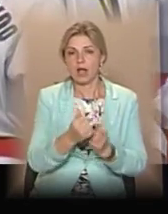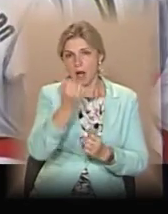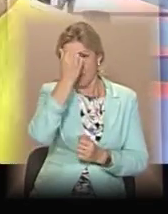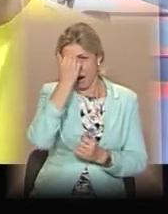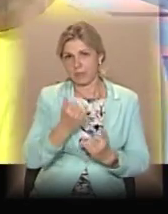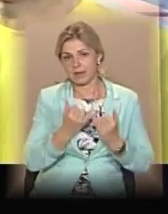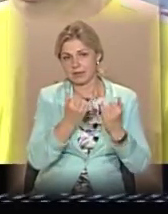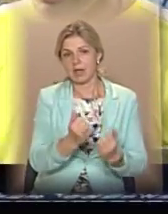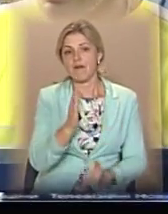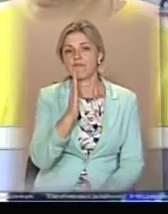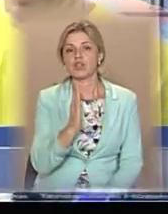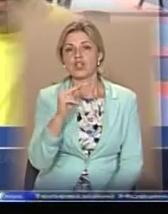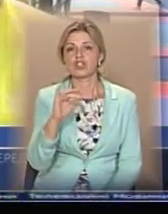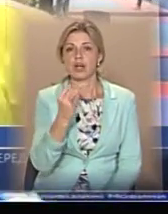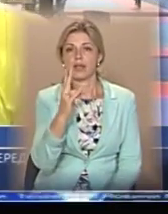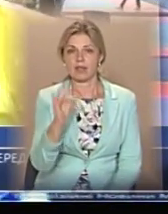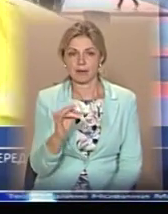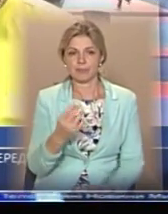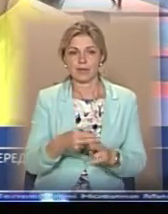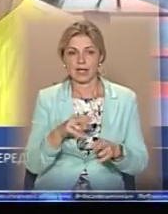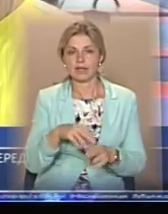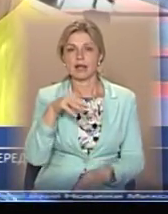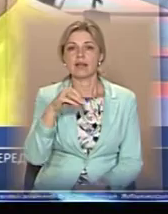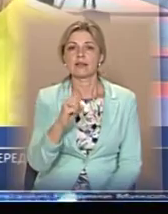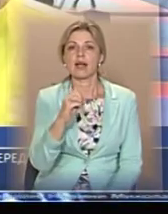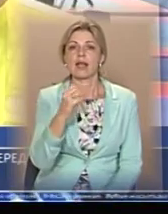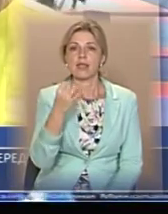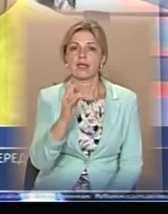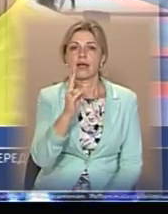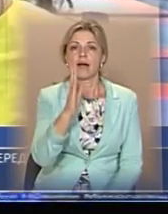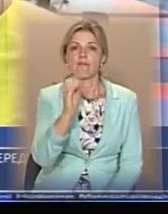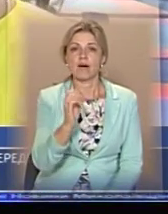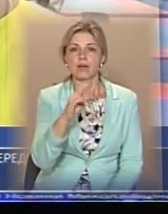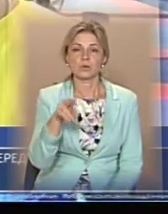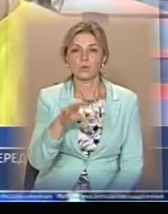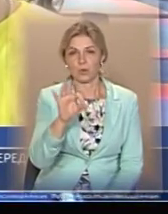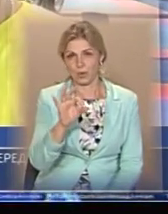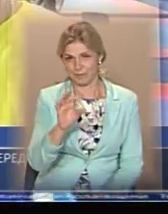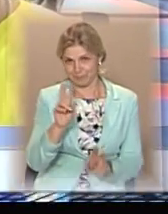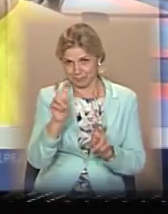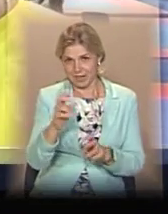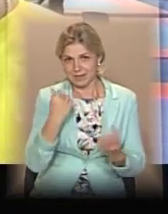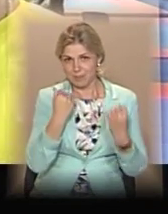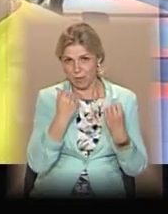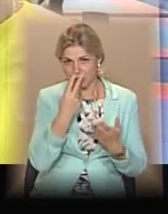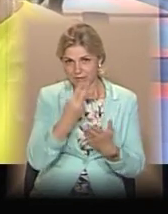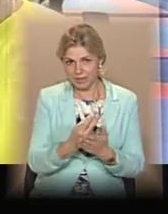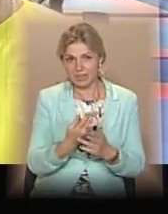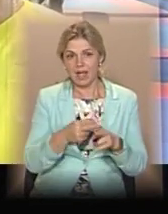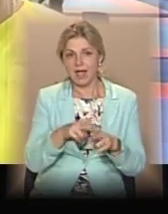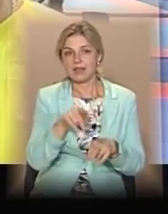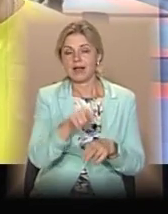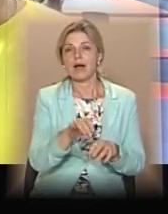Чайки. Тхеквондо ВТФ – это олимпийский вид спорта. И, в общем-то, сейчас на этом турнире проходит, скажем, не отбор,